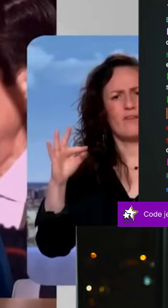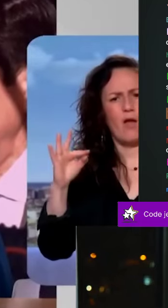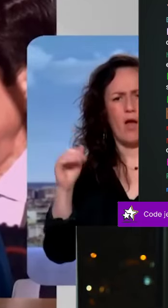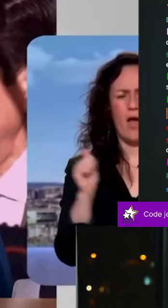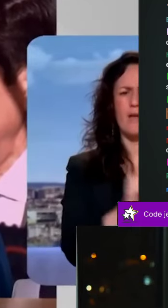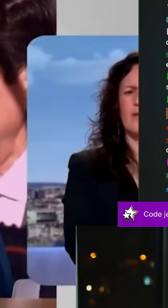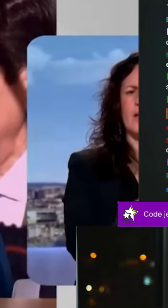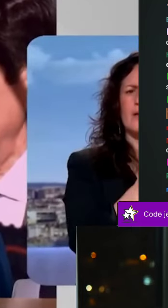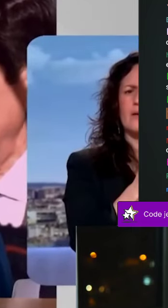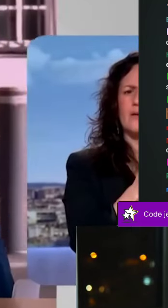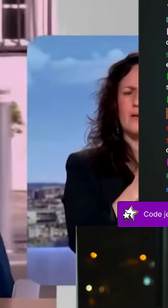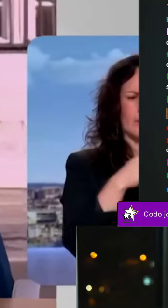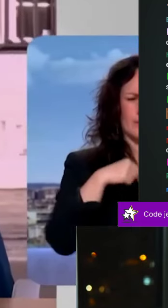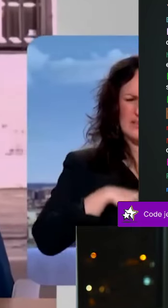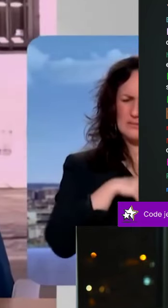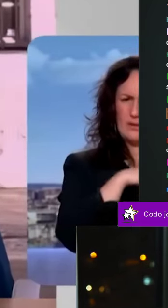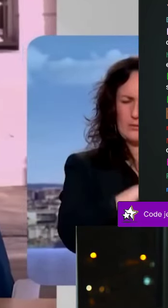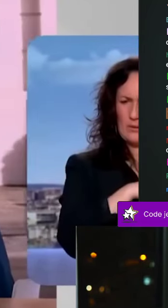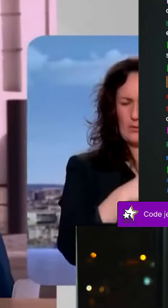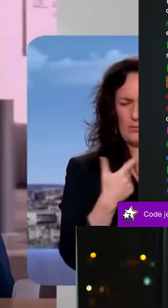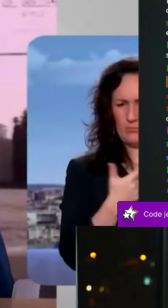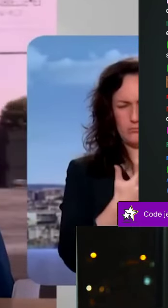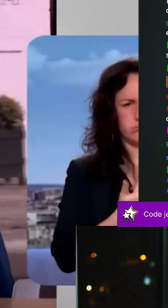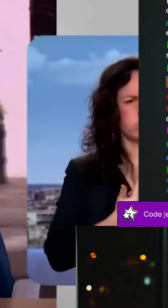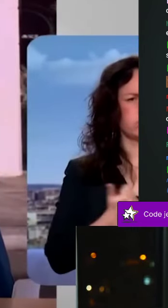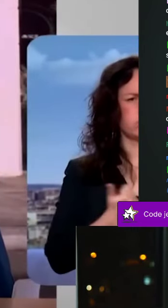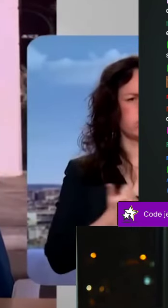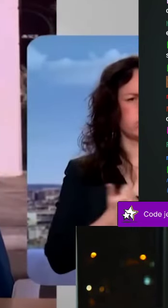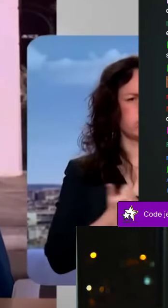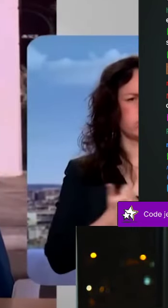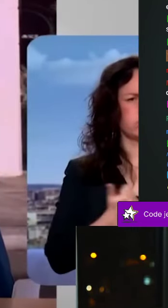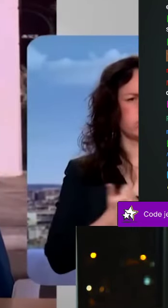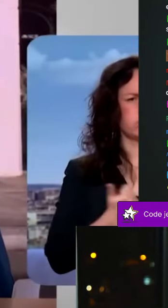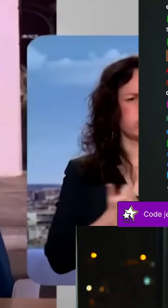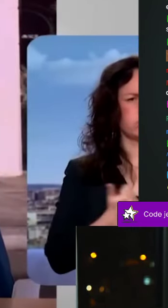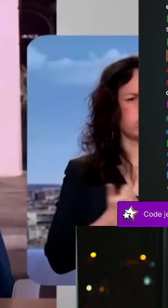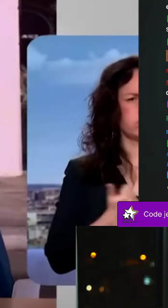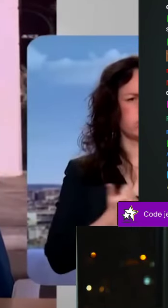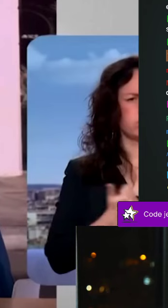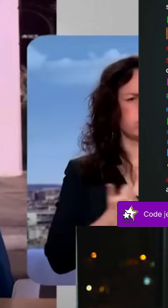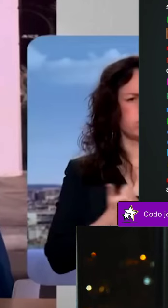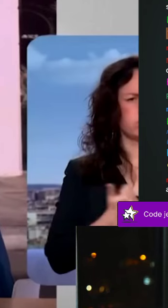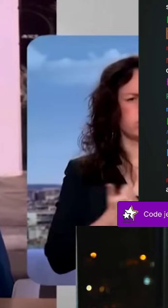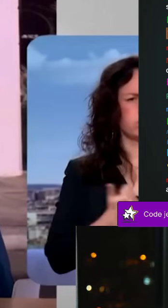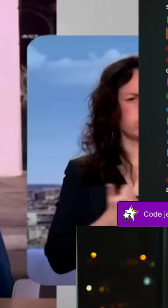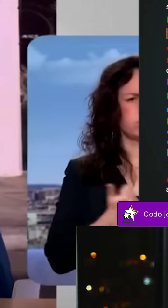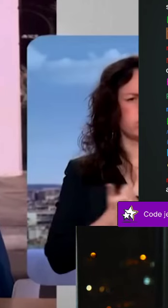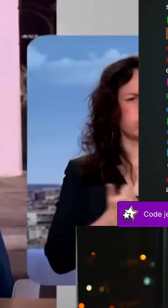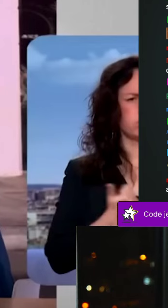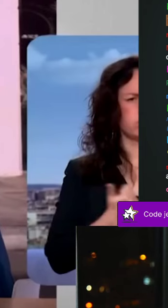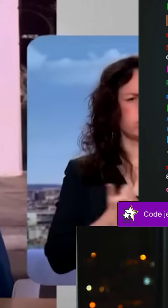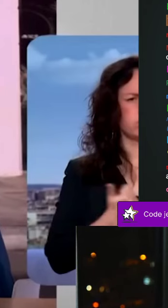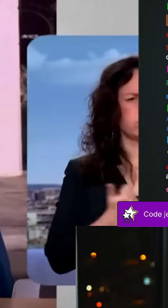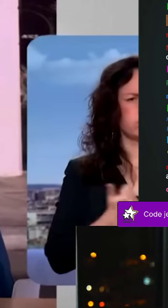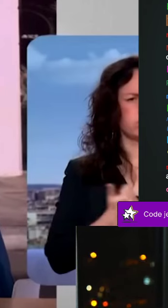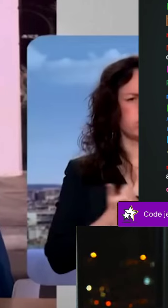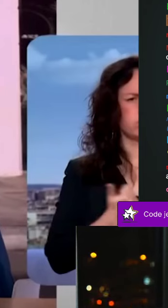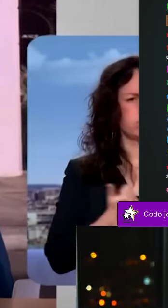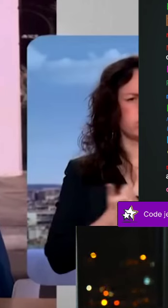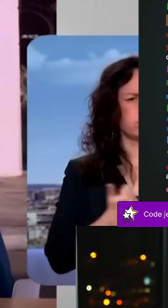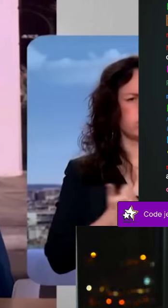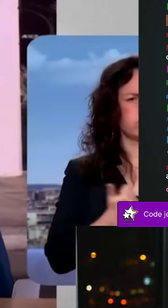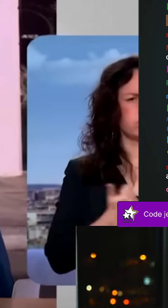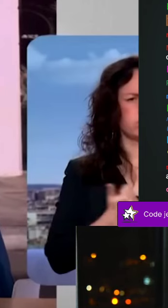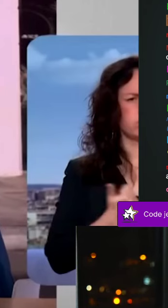monde comprendra que ce n'est pas un gouvernement qui va faire la politique du N mais tu vois encore une fois et d'ailleurs les mecs he petite petite parenthèse à ce qui paraît